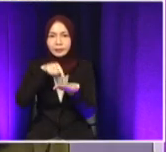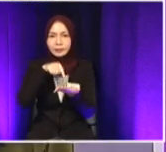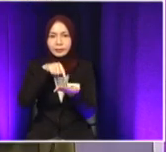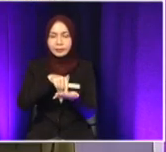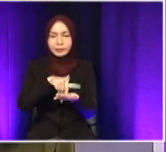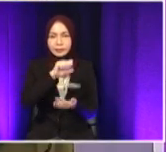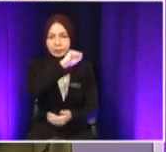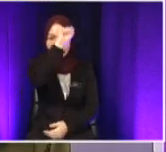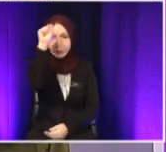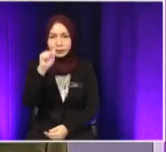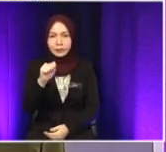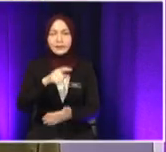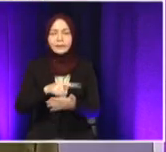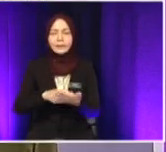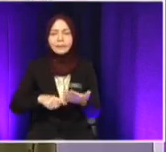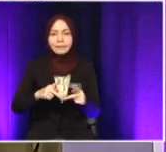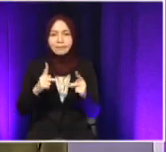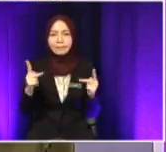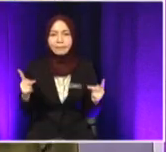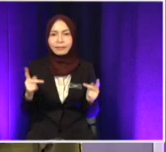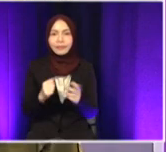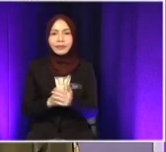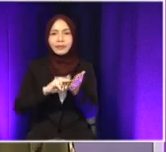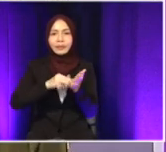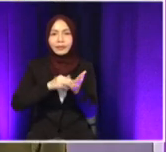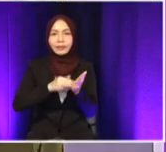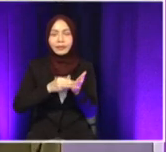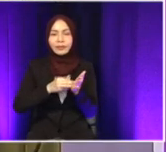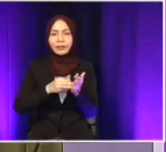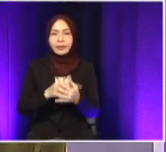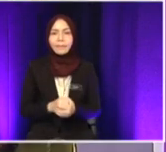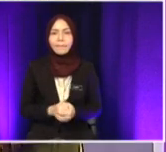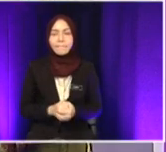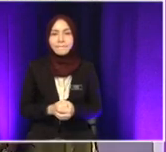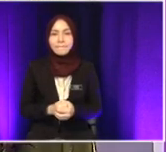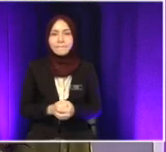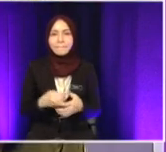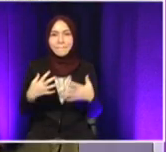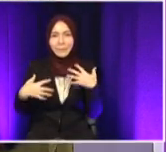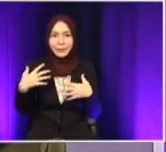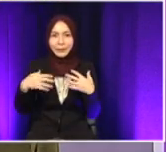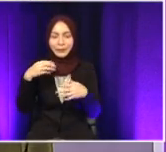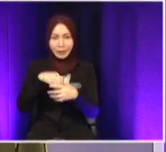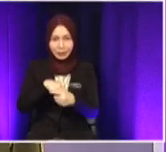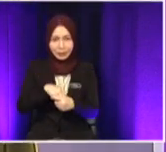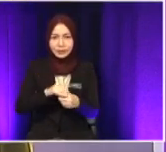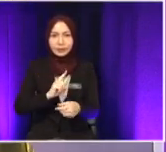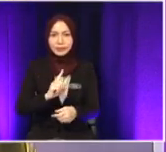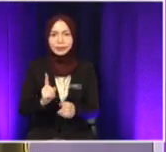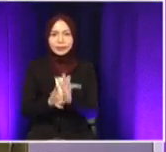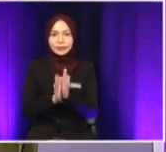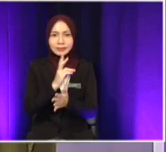apakah masuk hiburan dalam Islam Jadi perhatikan kepada tulisan yang